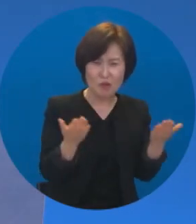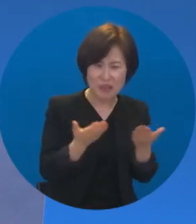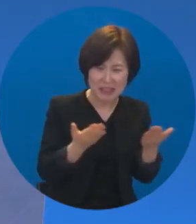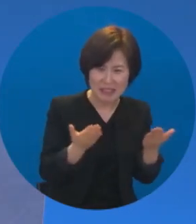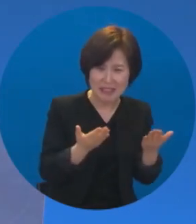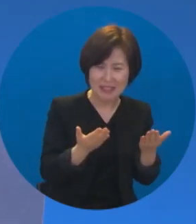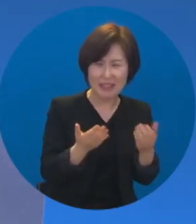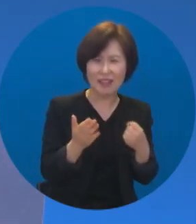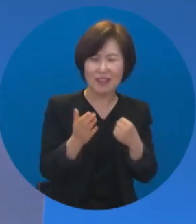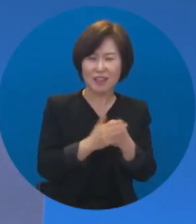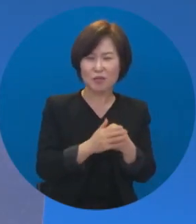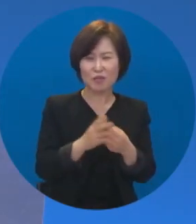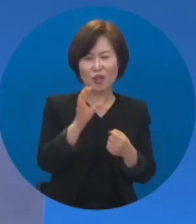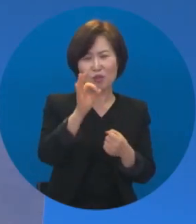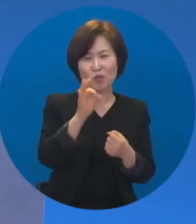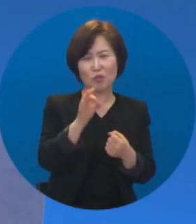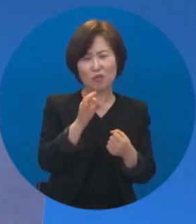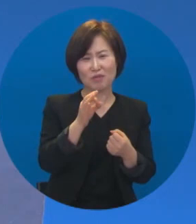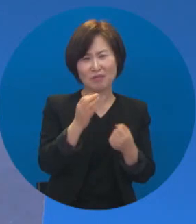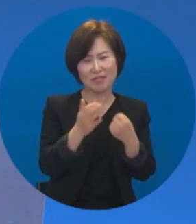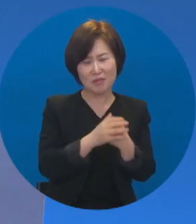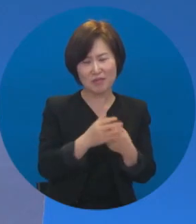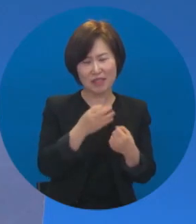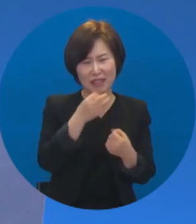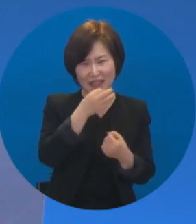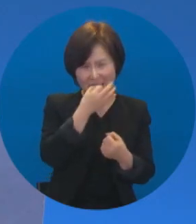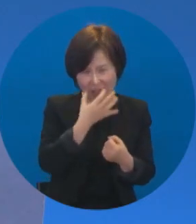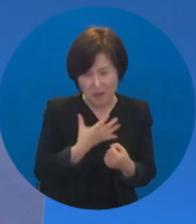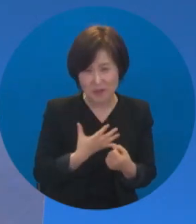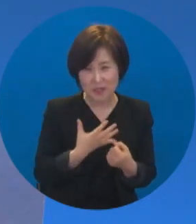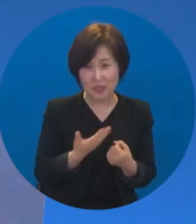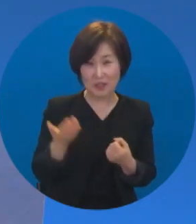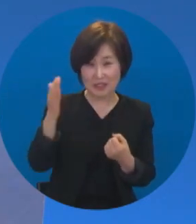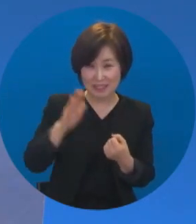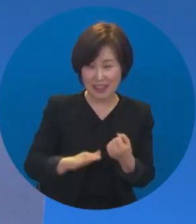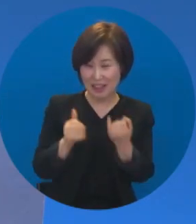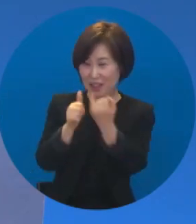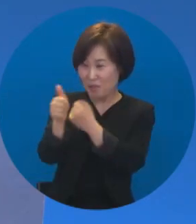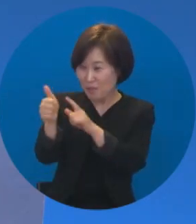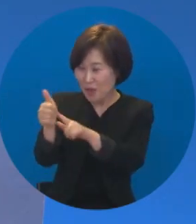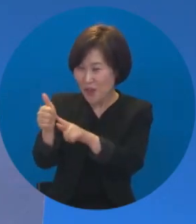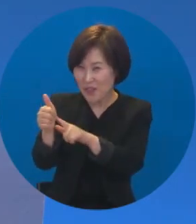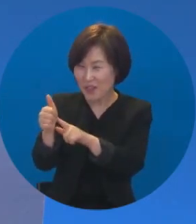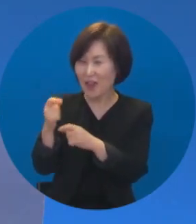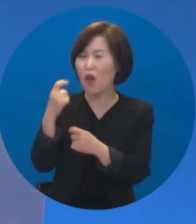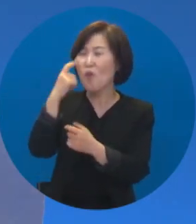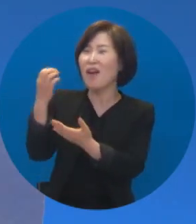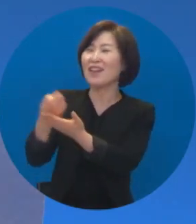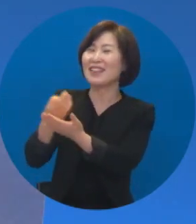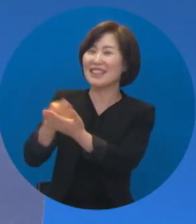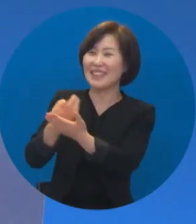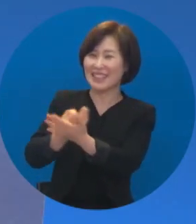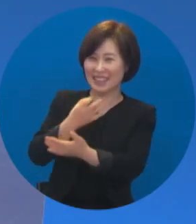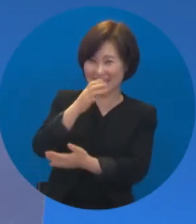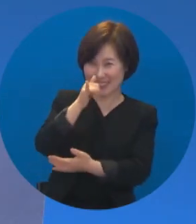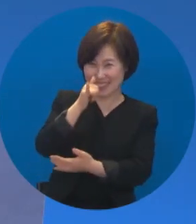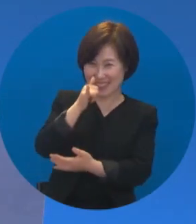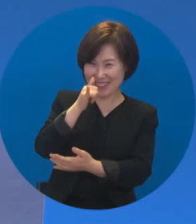주세요 이렇게 살았던 저에게 월급을 받는 남편이 생긴 거예요. 그게 아주 많지는